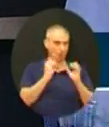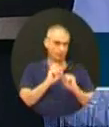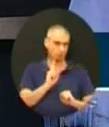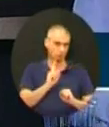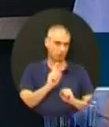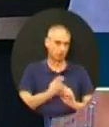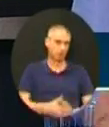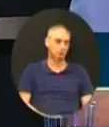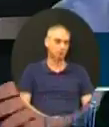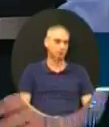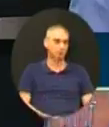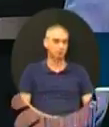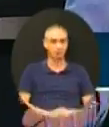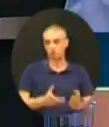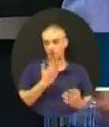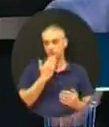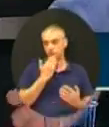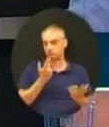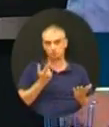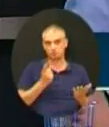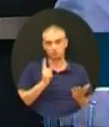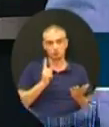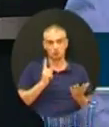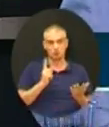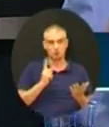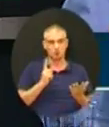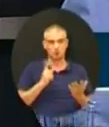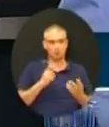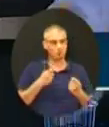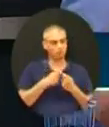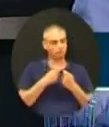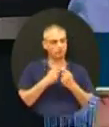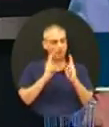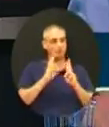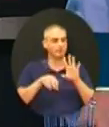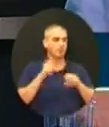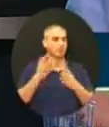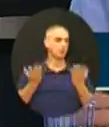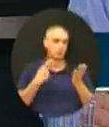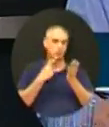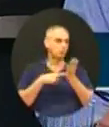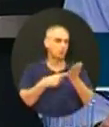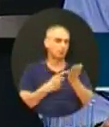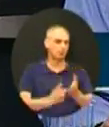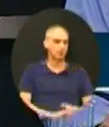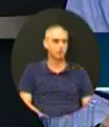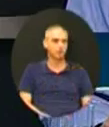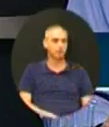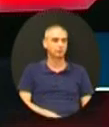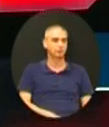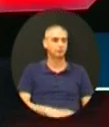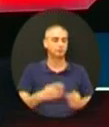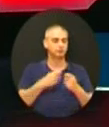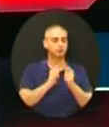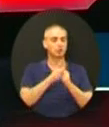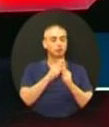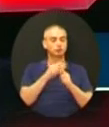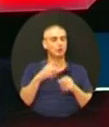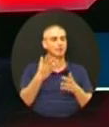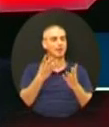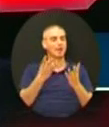כי יכול להיות שהישראלים בעניין הזה לא יענו, לא יהיו פה פרטנר להקפאת התנחלויות למשל. בנושא התשלום